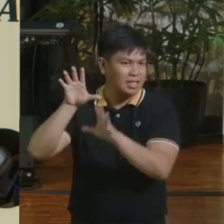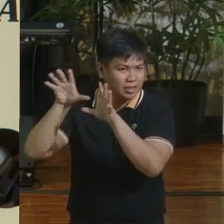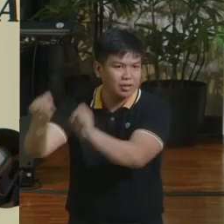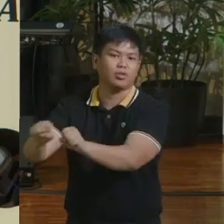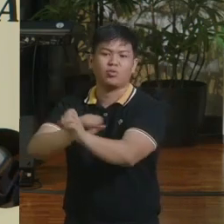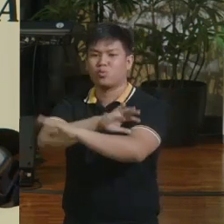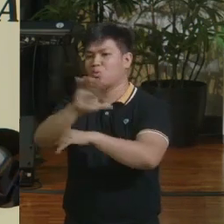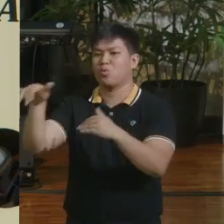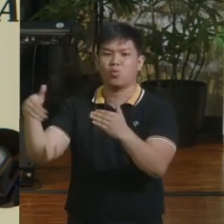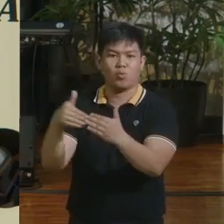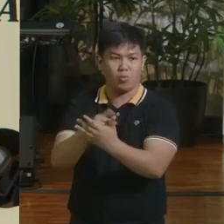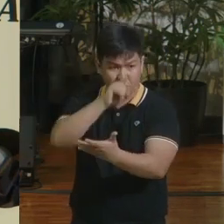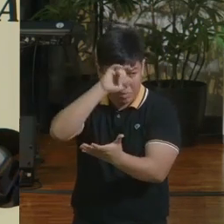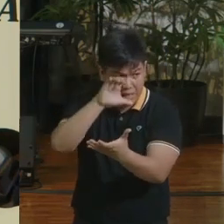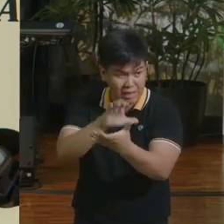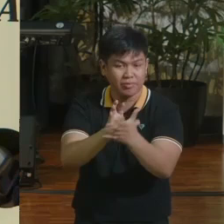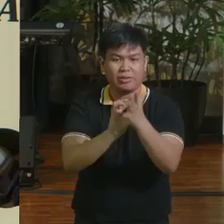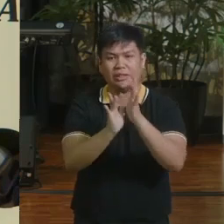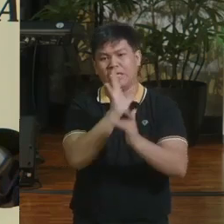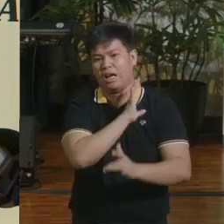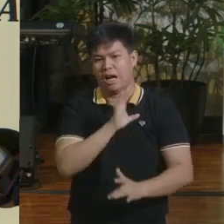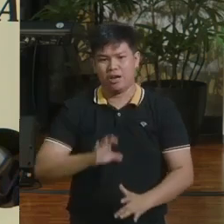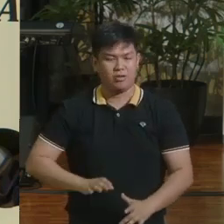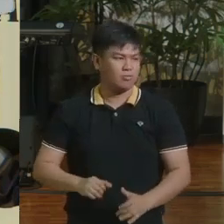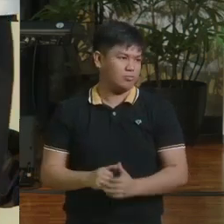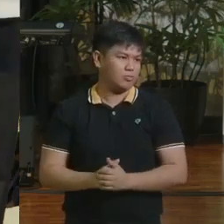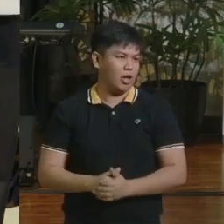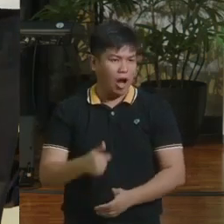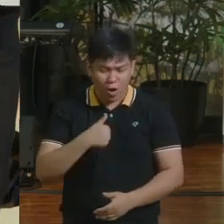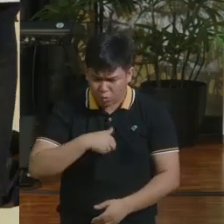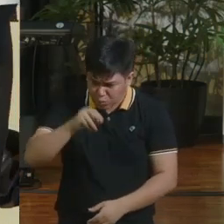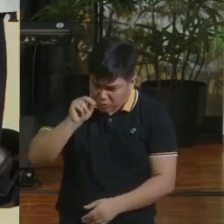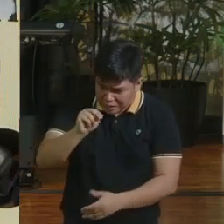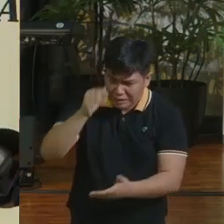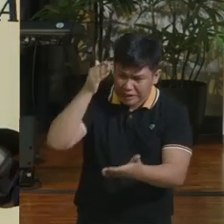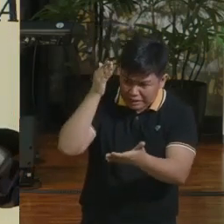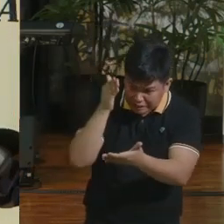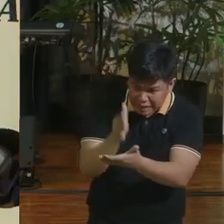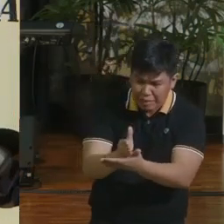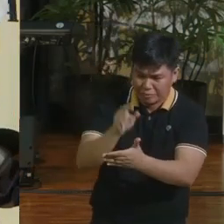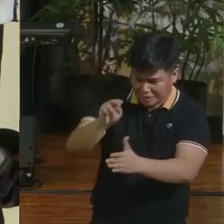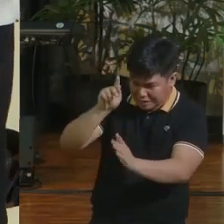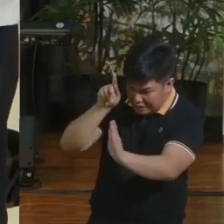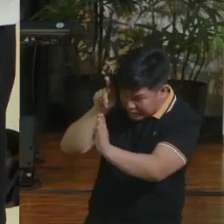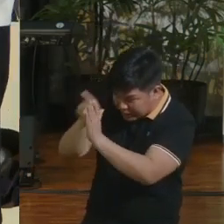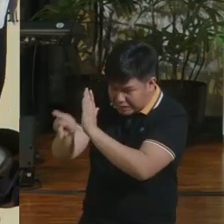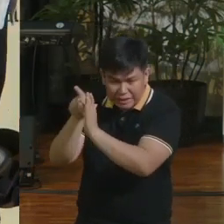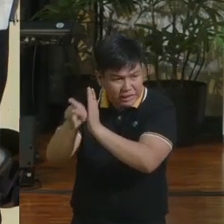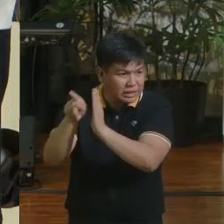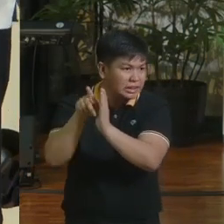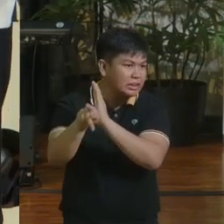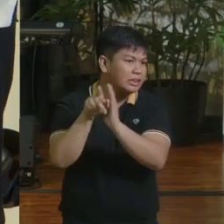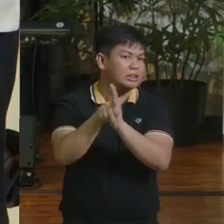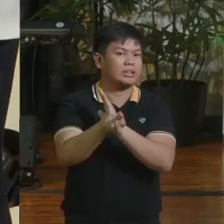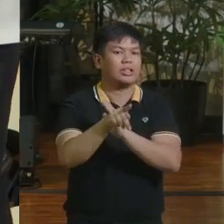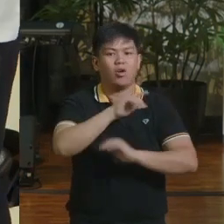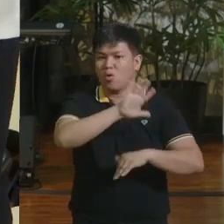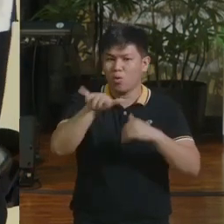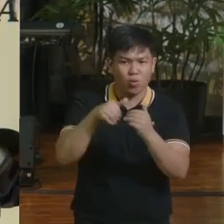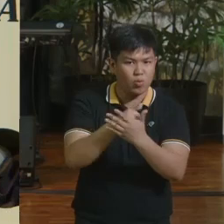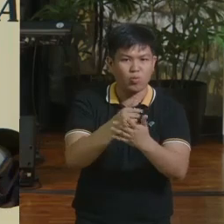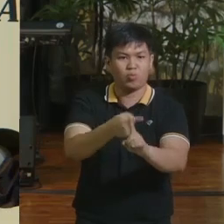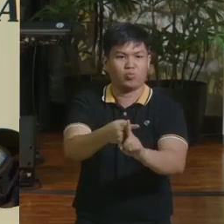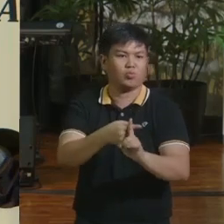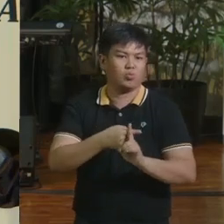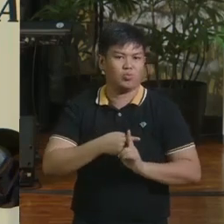yung mga nananalig dito. Kailangan kong ipapatay kung kailangan ang lahat